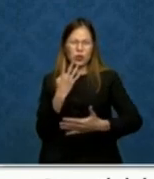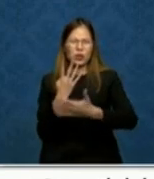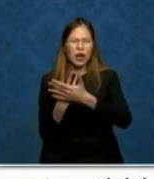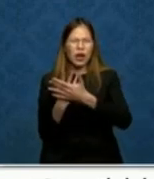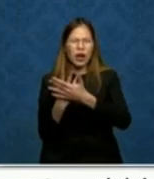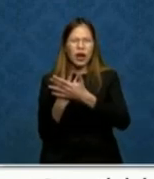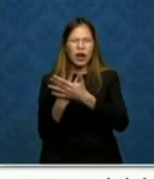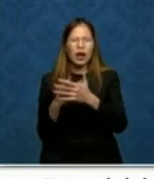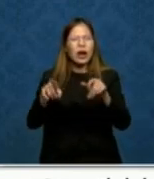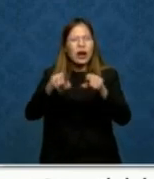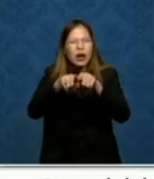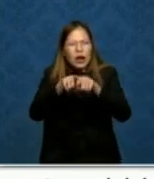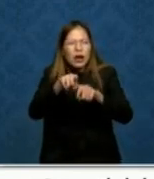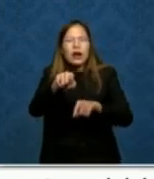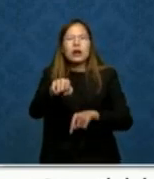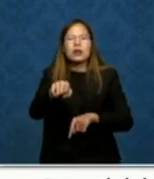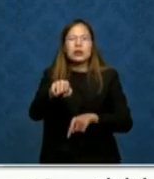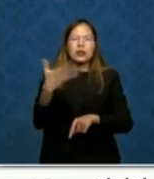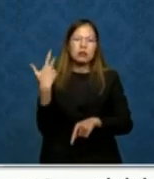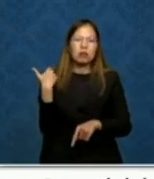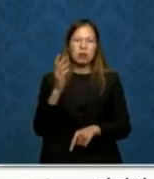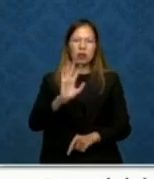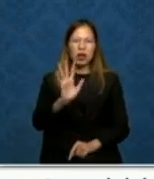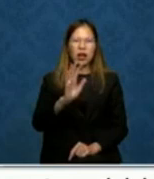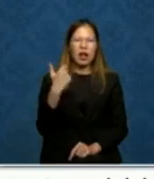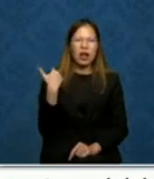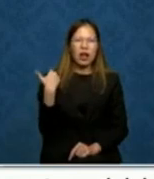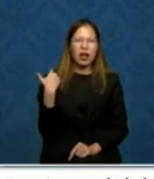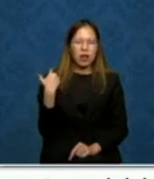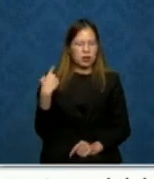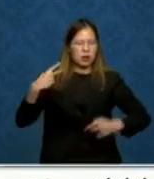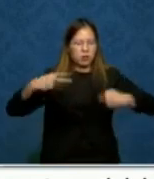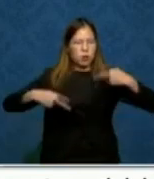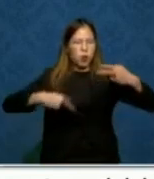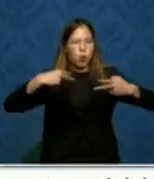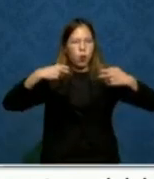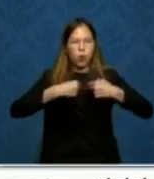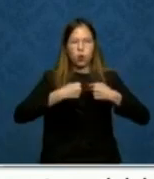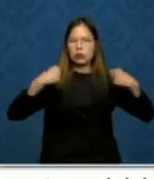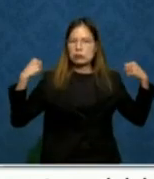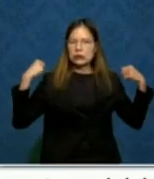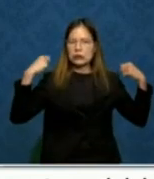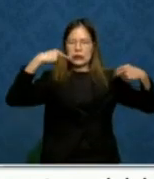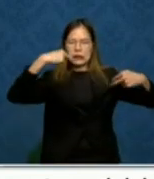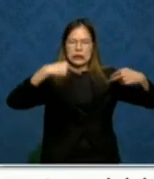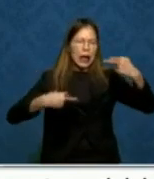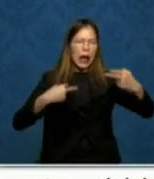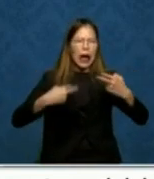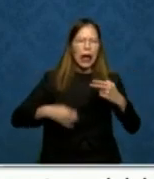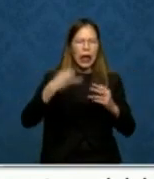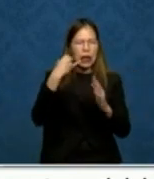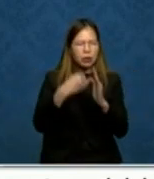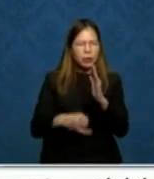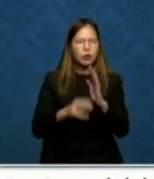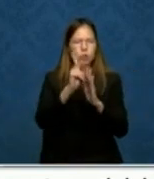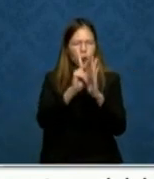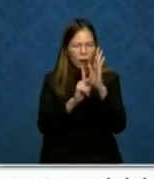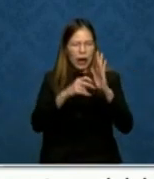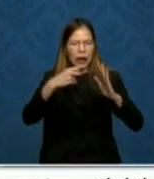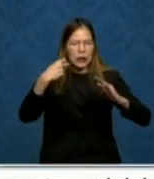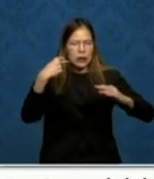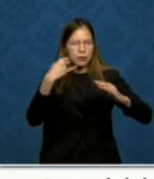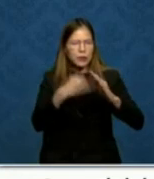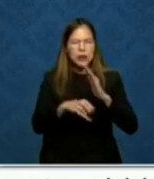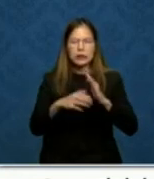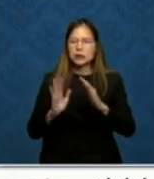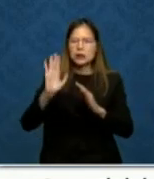พศเขาจึงไม่ควรถูกค้นตัวหรือถอดเสื้อเพื่อหาสิ่งผิดกฎหมายโดยเจ้าพนักงานทางเพศช